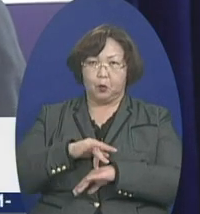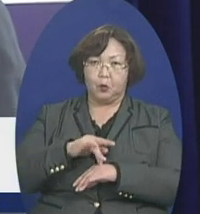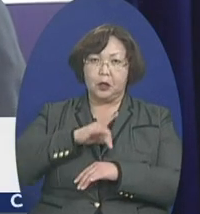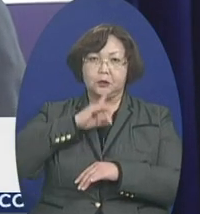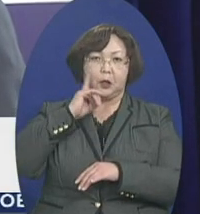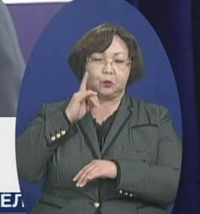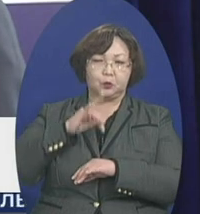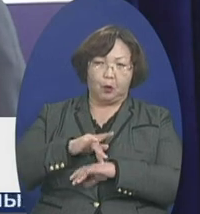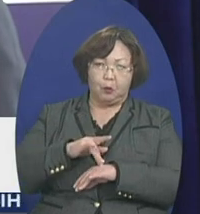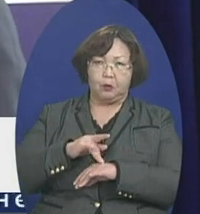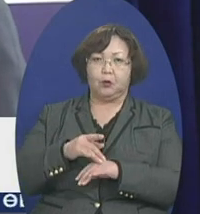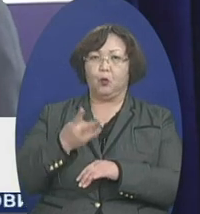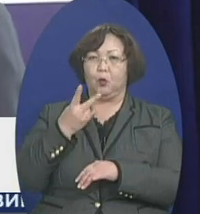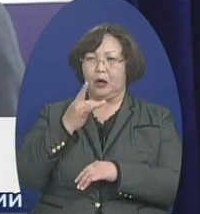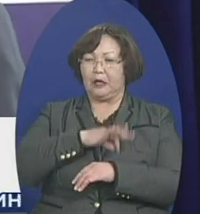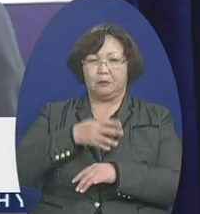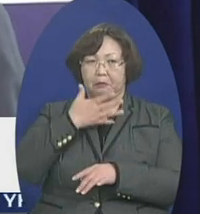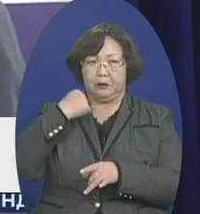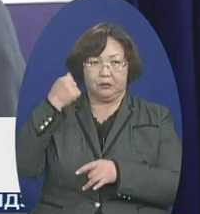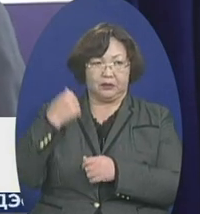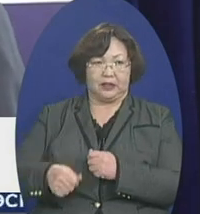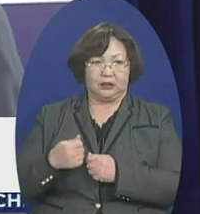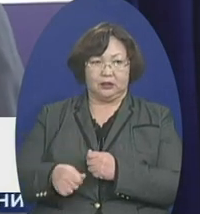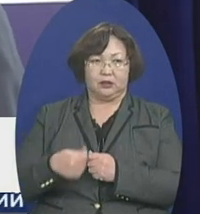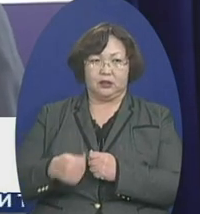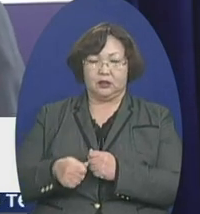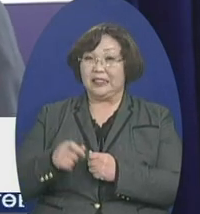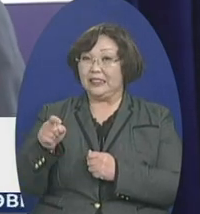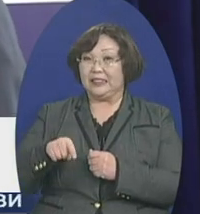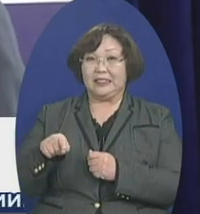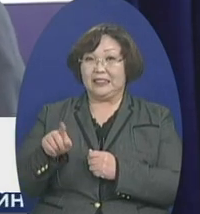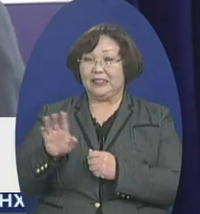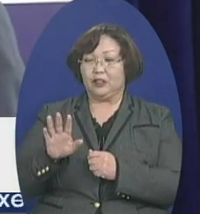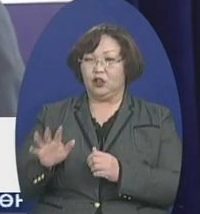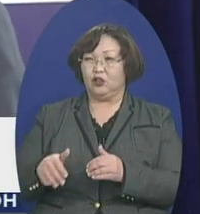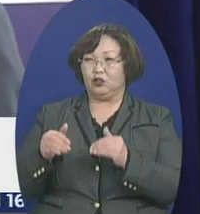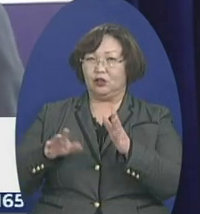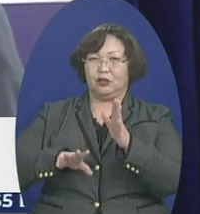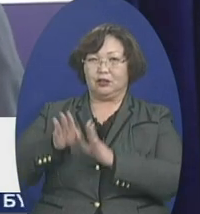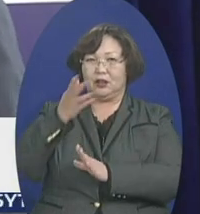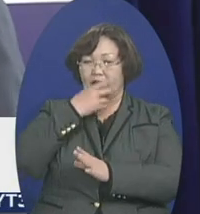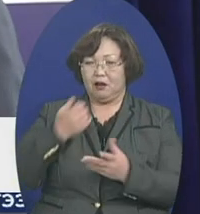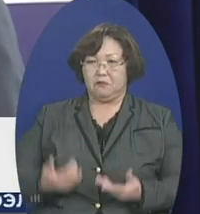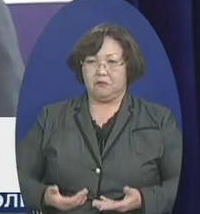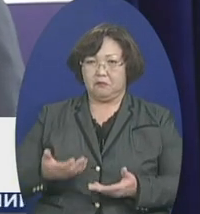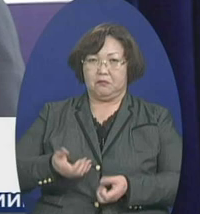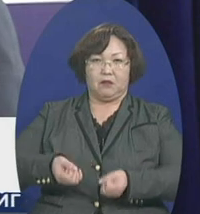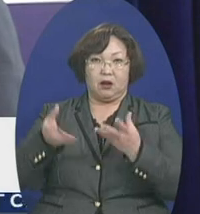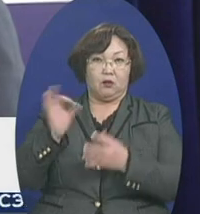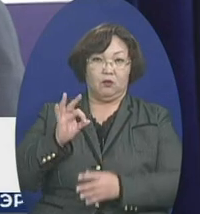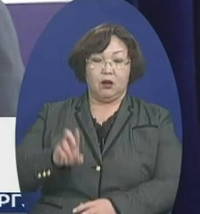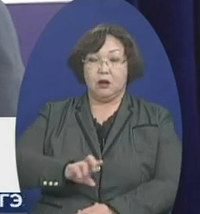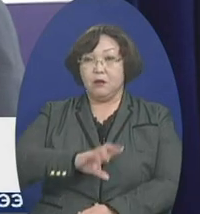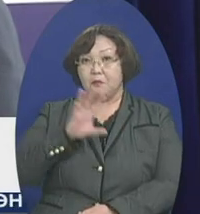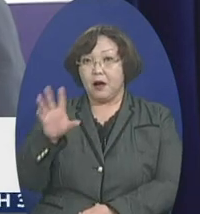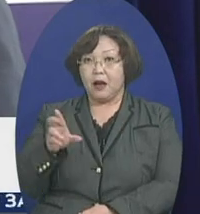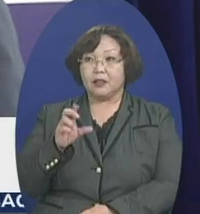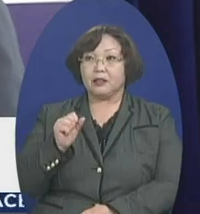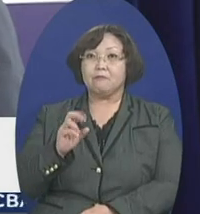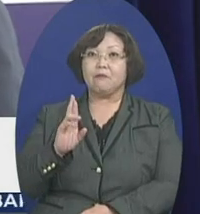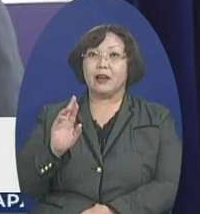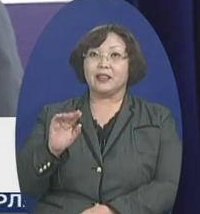нь үр ашиггүй хөрөнгө оруулалтмар ингээд цацагтаад байгаа. Тэгэхээр тэнд бол ер нь хөгжил дэвшил маань гарахгүй байгаа байхгүй. Бид нар байгалийн баялаа